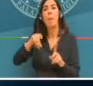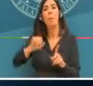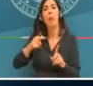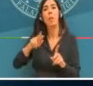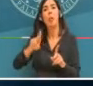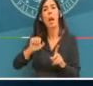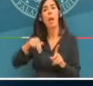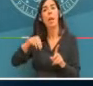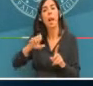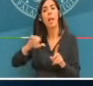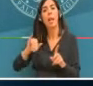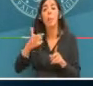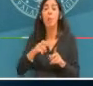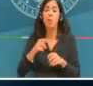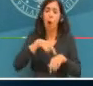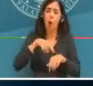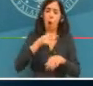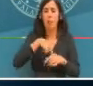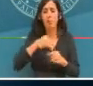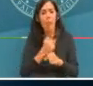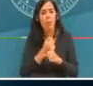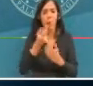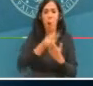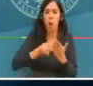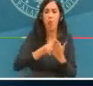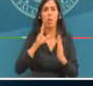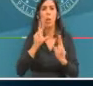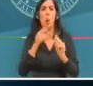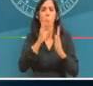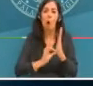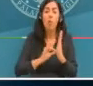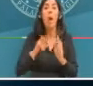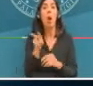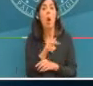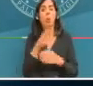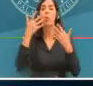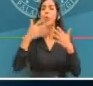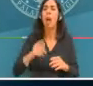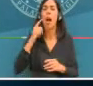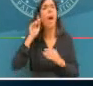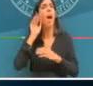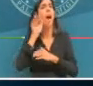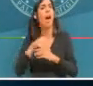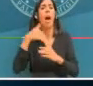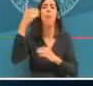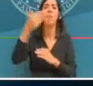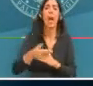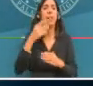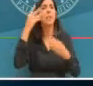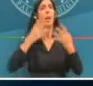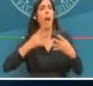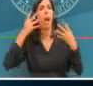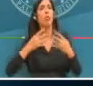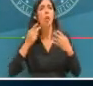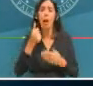sulle nuove somme da erogare sui contributi da erogare a fondo perduto lavorando con le medesime